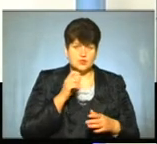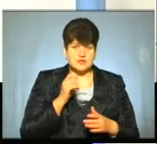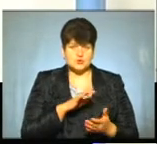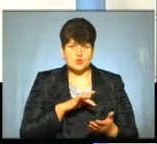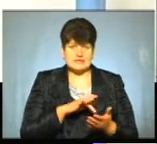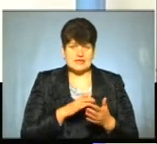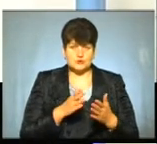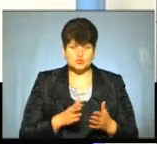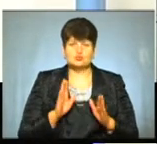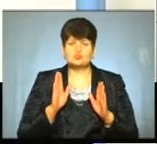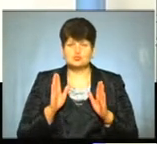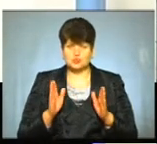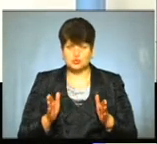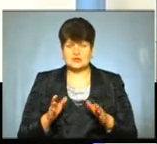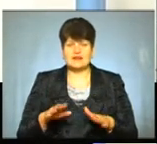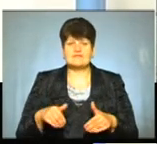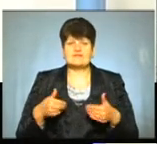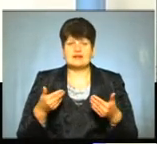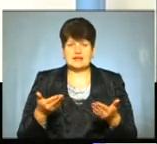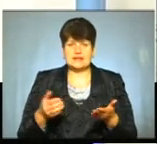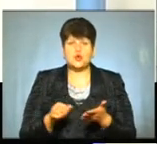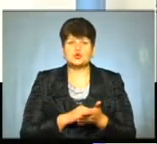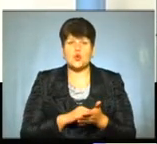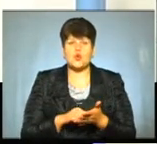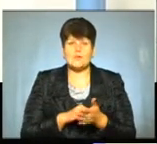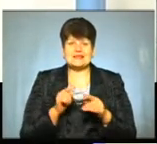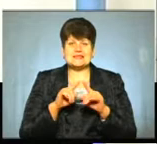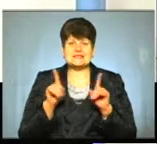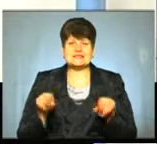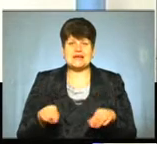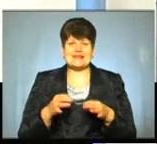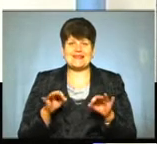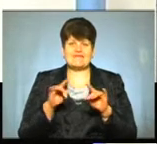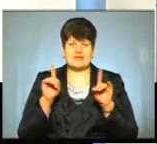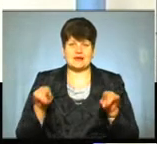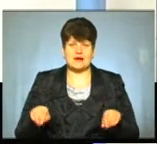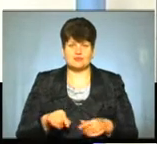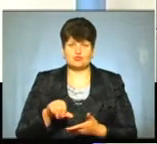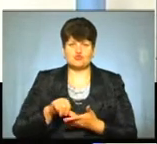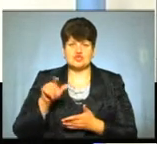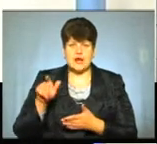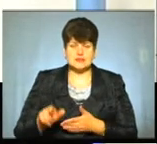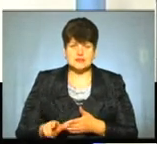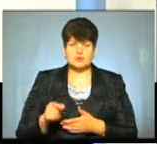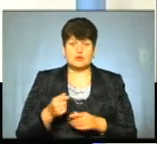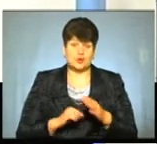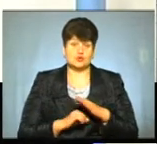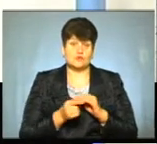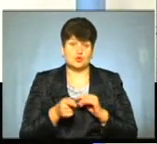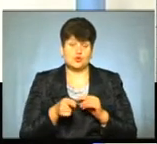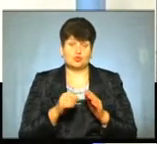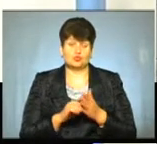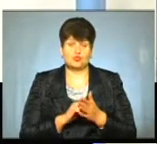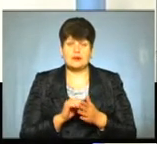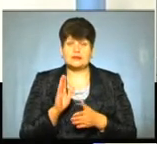і Українського центру – буде видано документ, сертифікат учаснику, і на основі цього